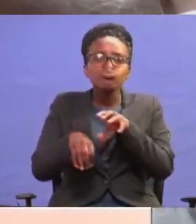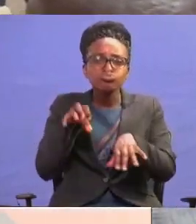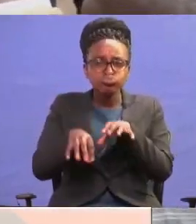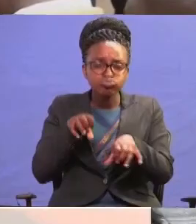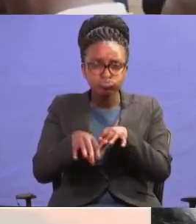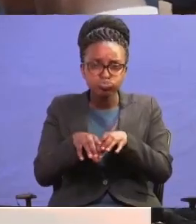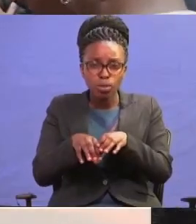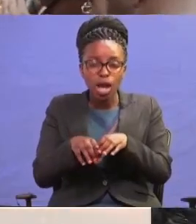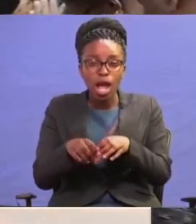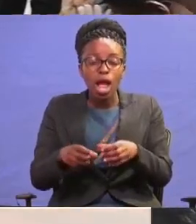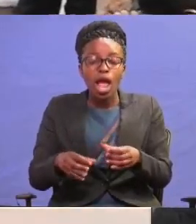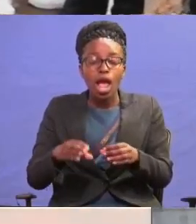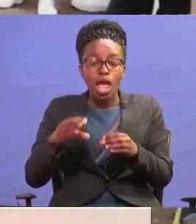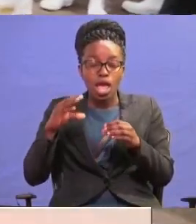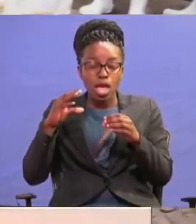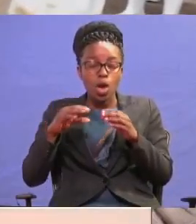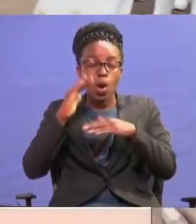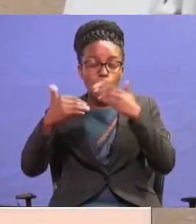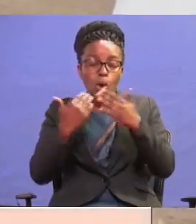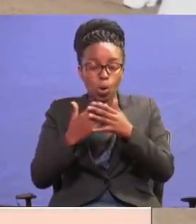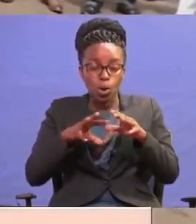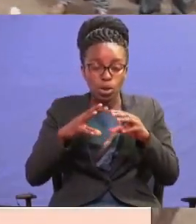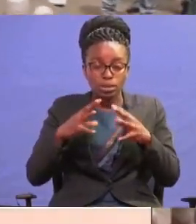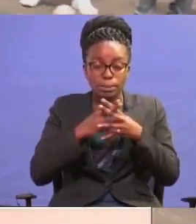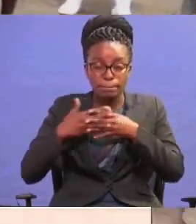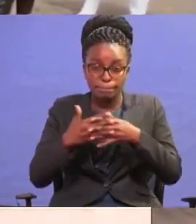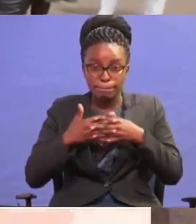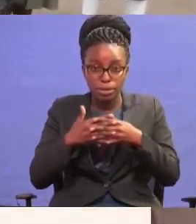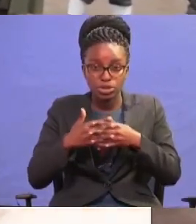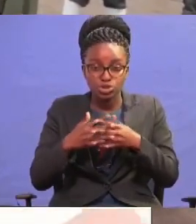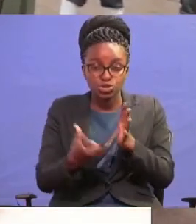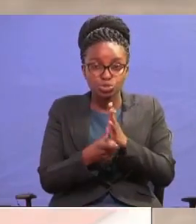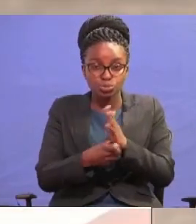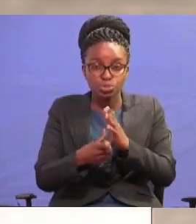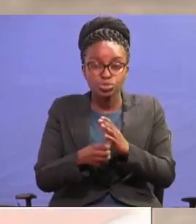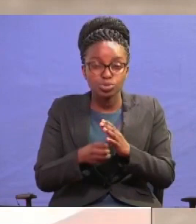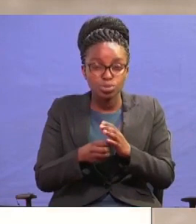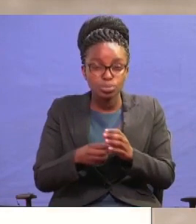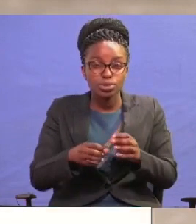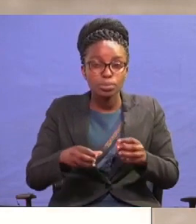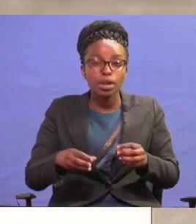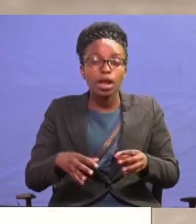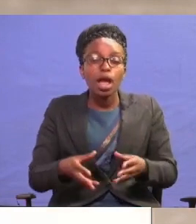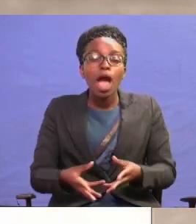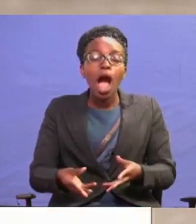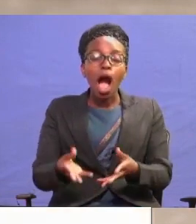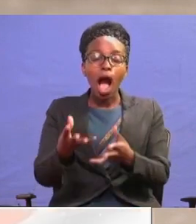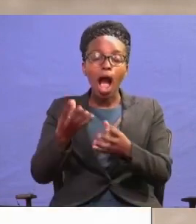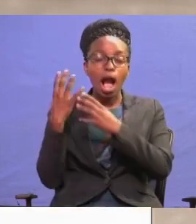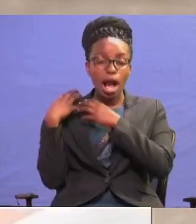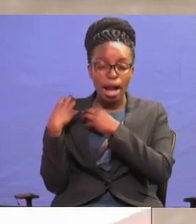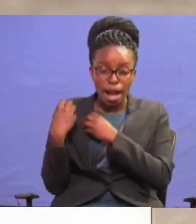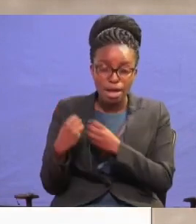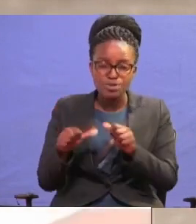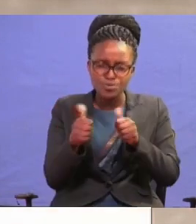Embu Cecily Mbarire, ambaye alieleza kuwa mashine hii itasuluhisha tatizo la upatikanaji wa maji. Lori to carry the equipment that is